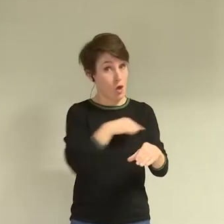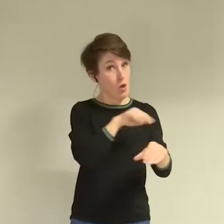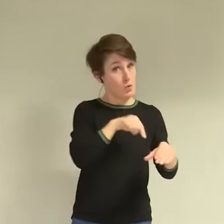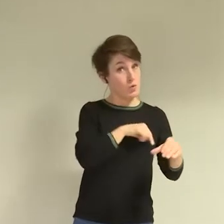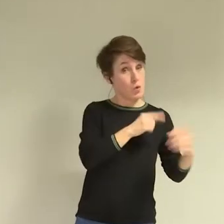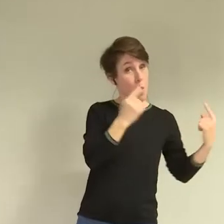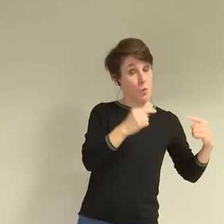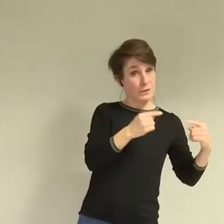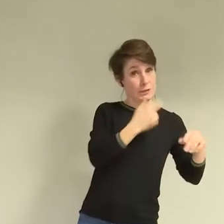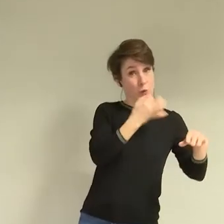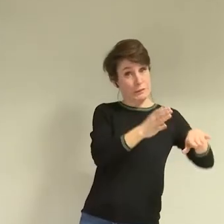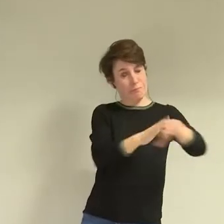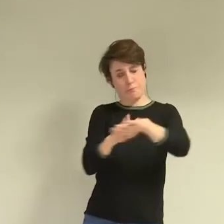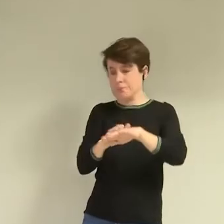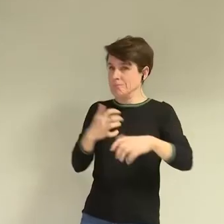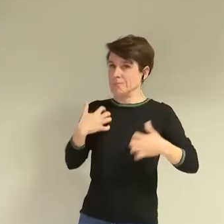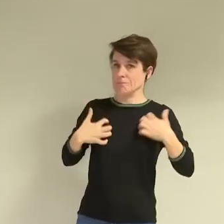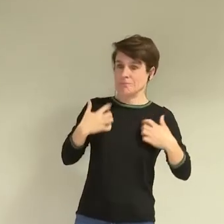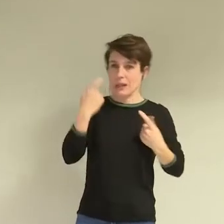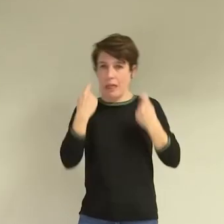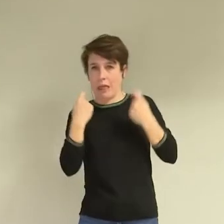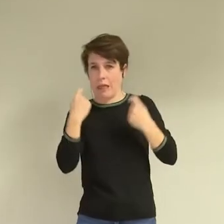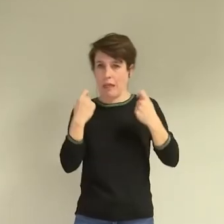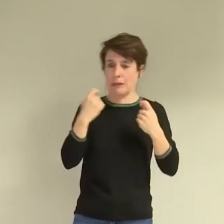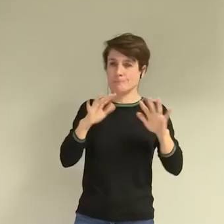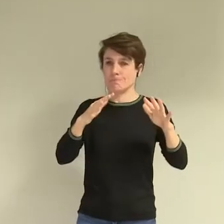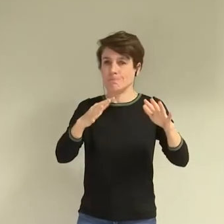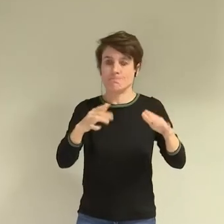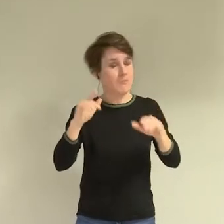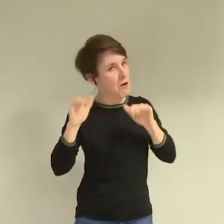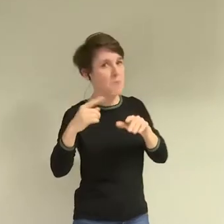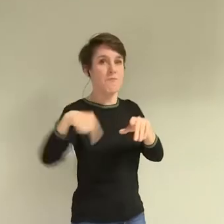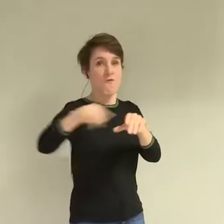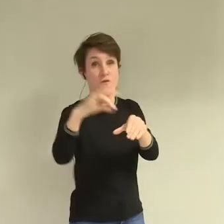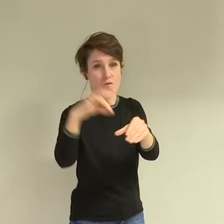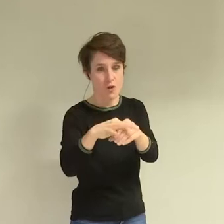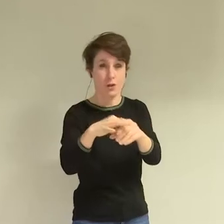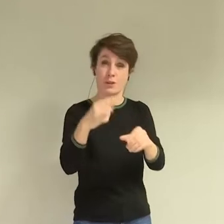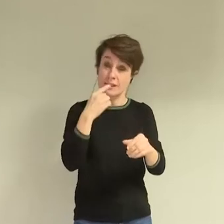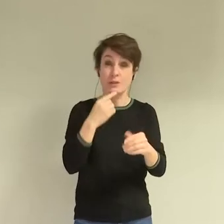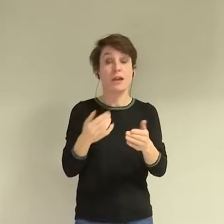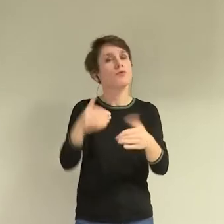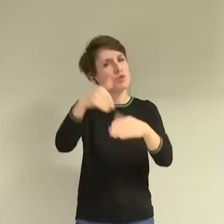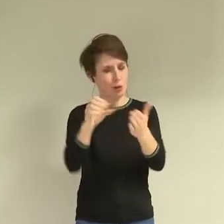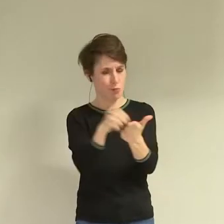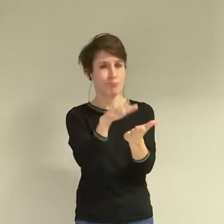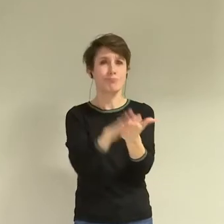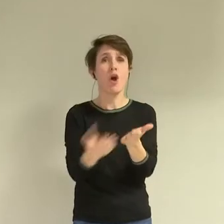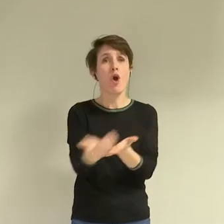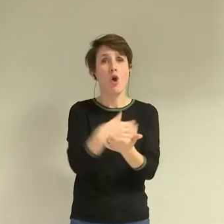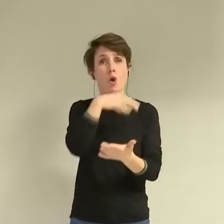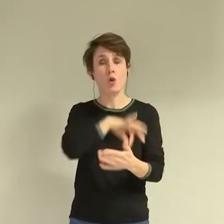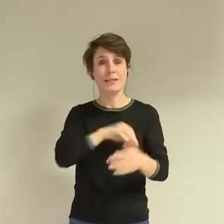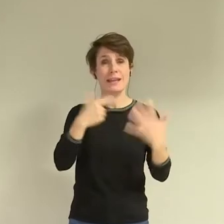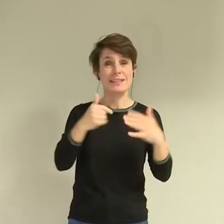issus de différents bancs de notre conseil ce budget prévoit notamment une recette de 17 millions d'euros provenant de la cession de parts